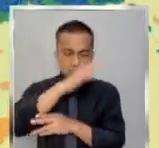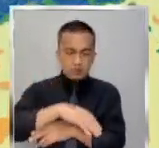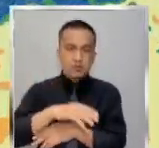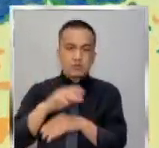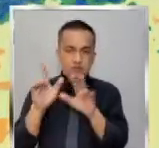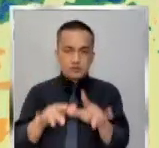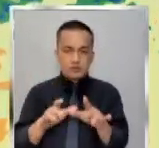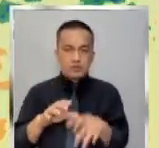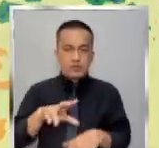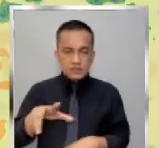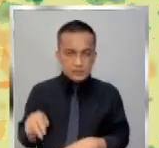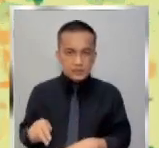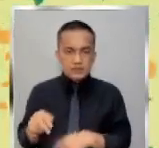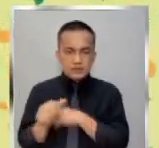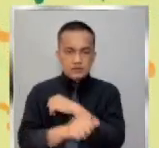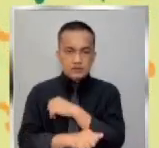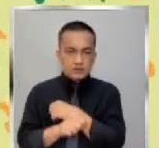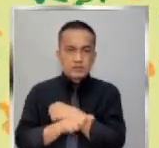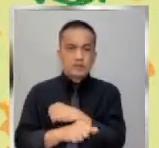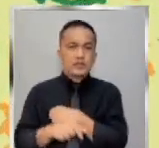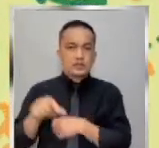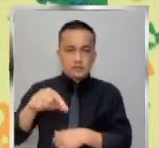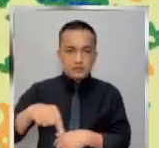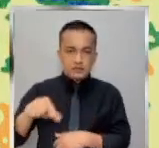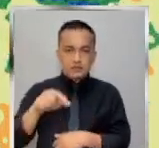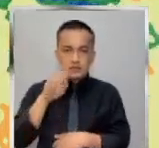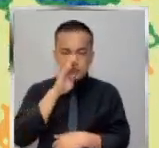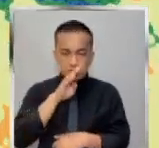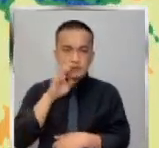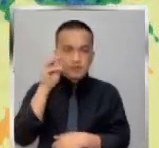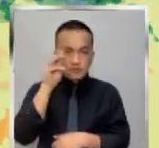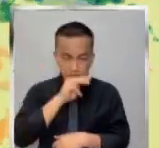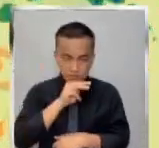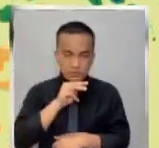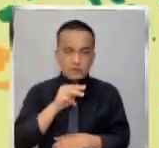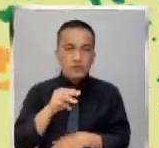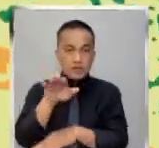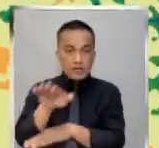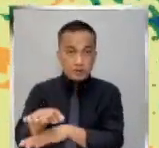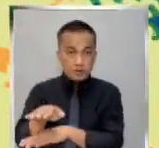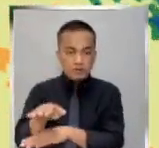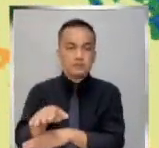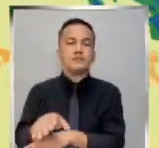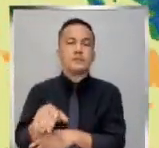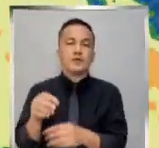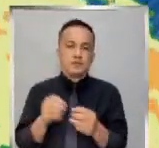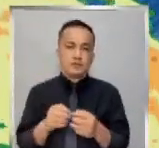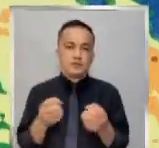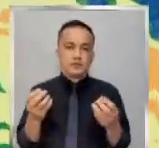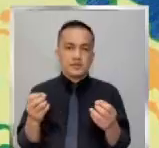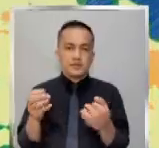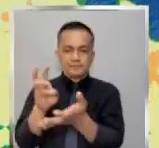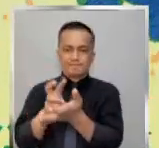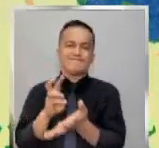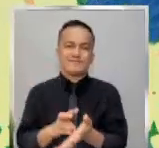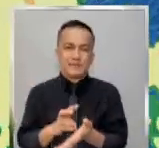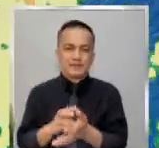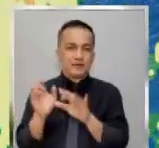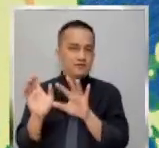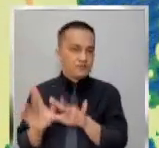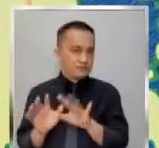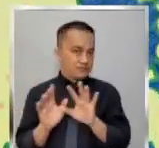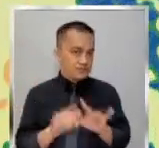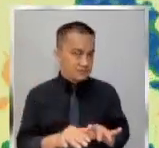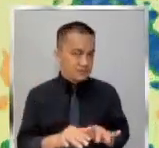Aurora, Quezon, Bicol Region at Mindoro. Pagsapit ng hapon, mas maraming lugar na ang uulanin.